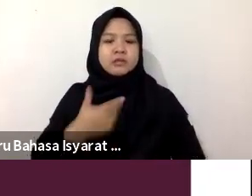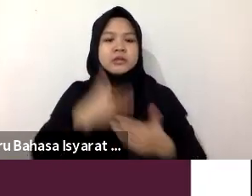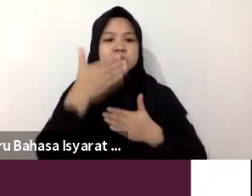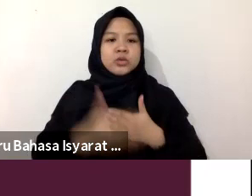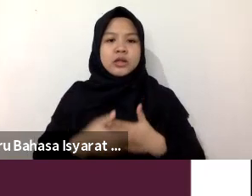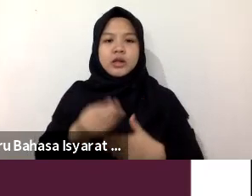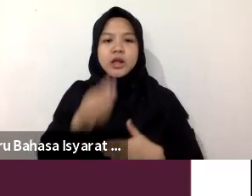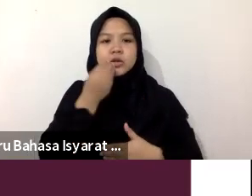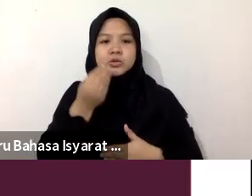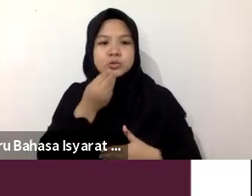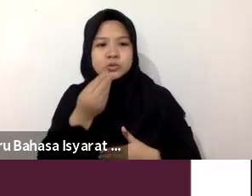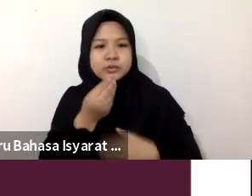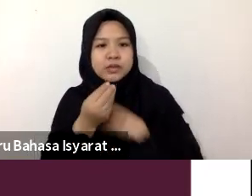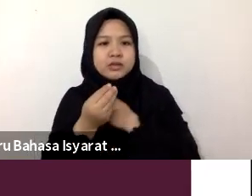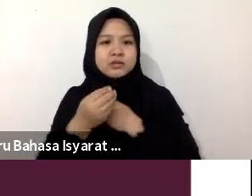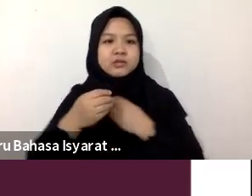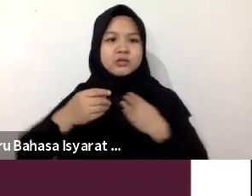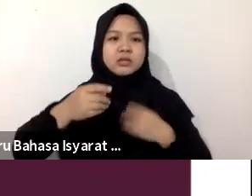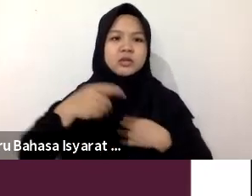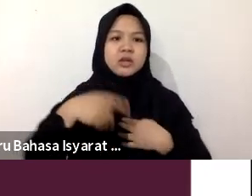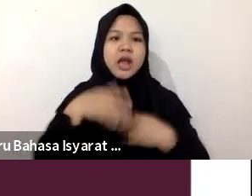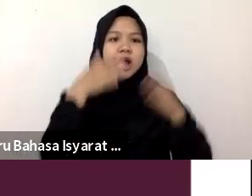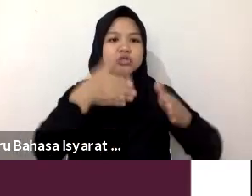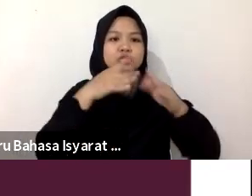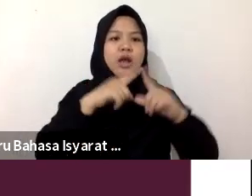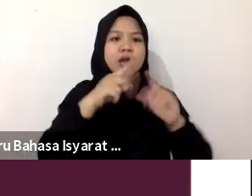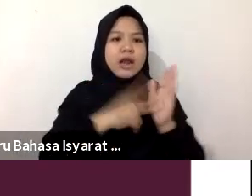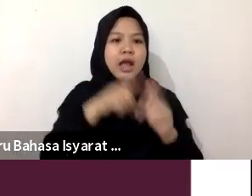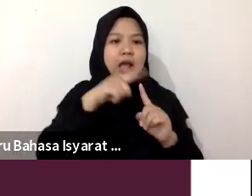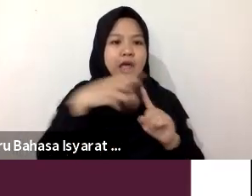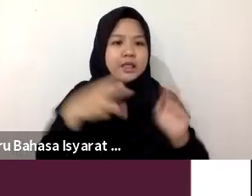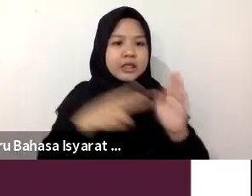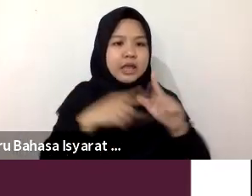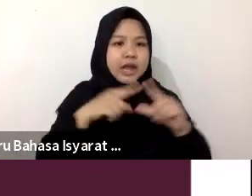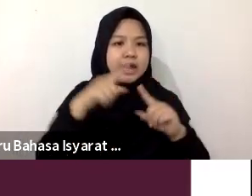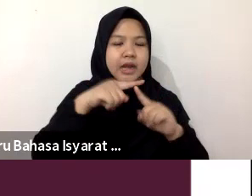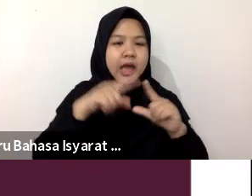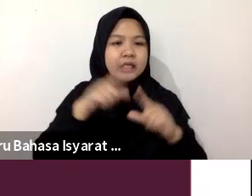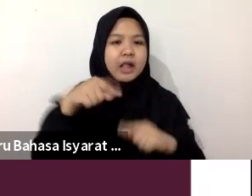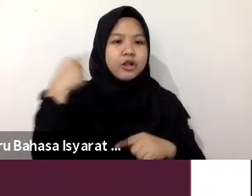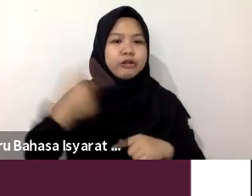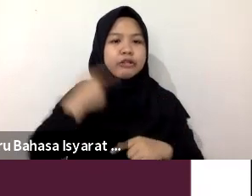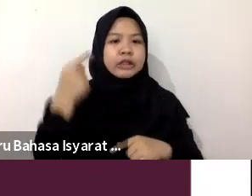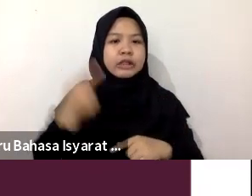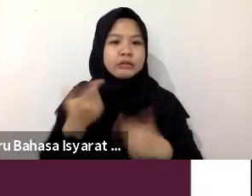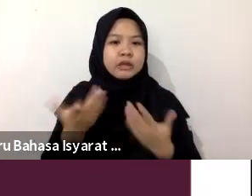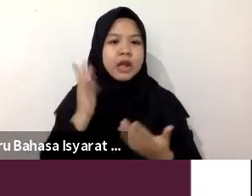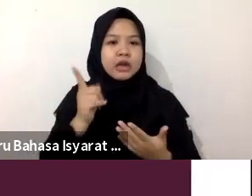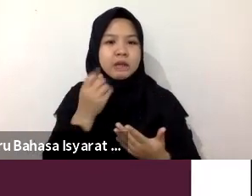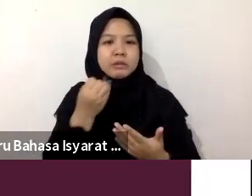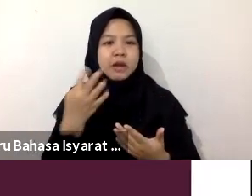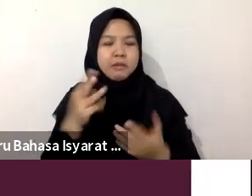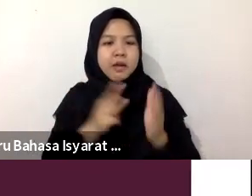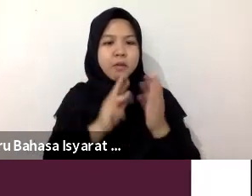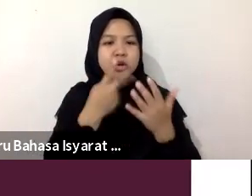asuhan antenatal rutin meskipun terdapat beberapa modifikasi, gitu ya. Nanti kita lihat seperti apa, kecuali